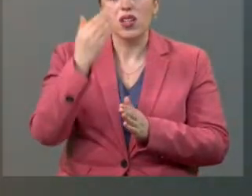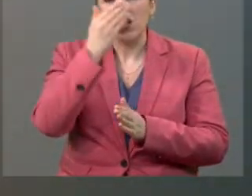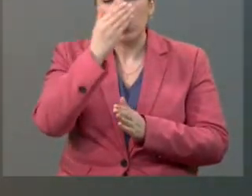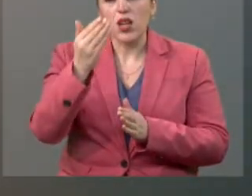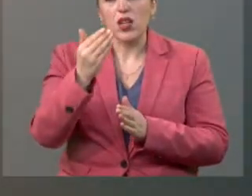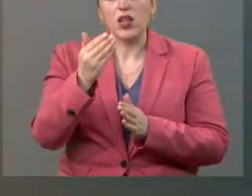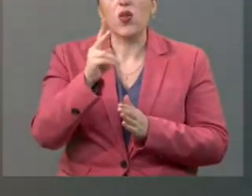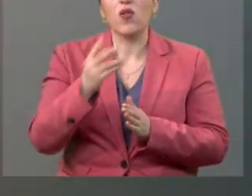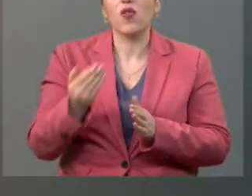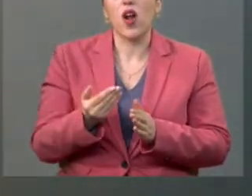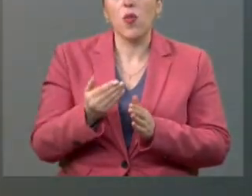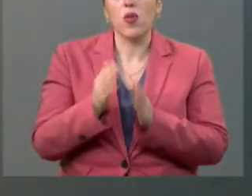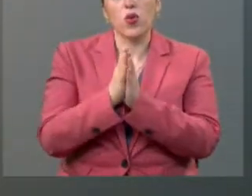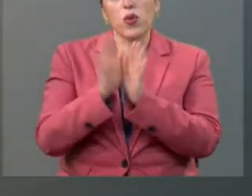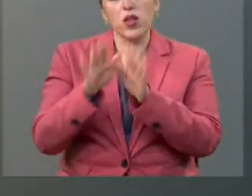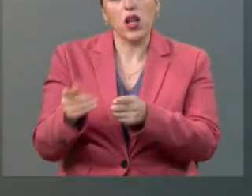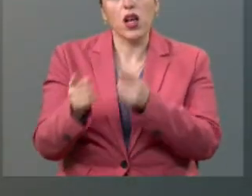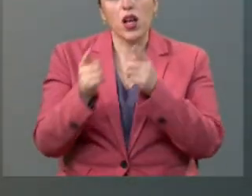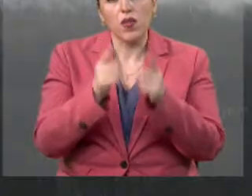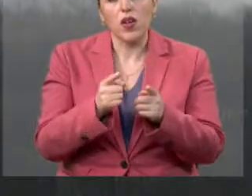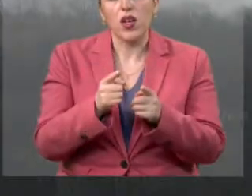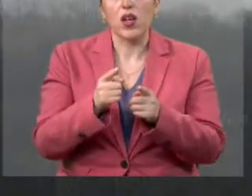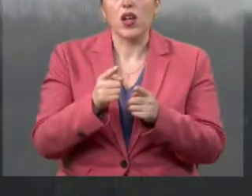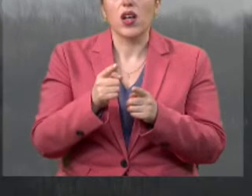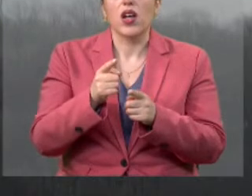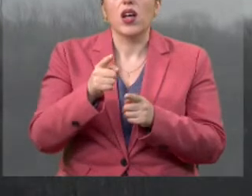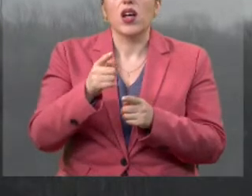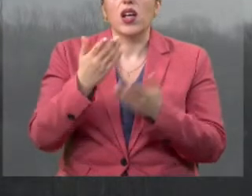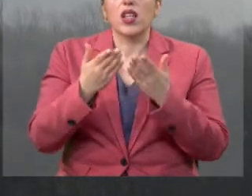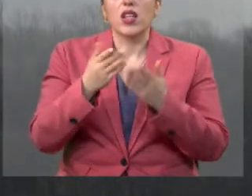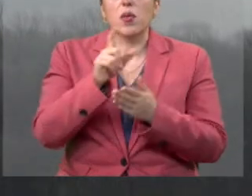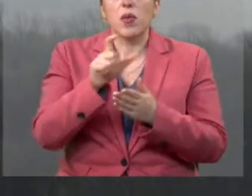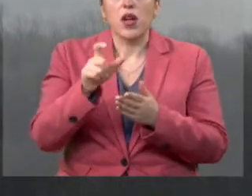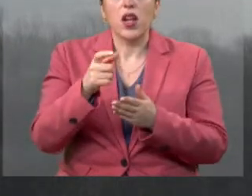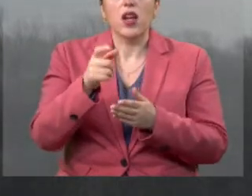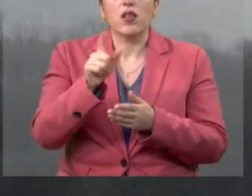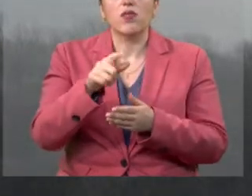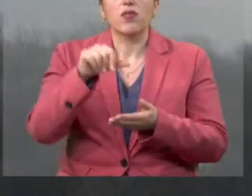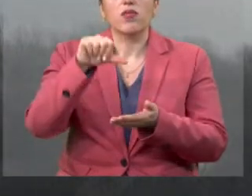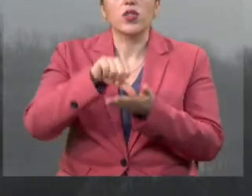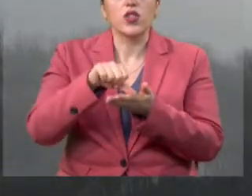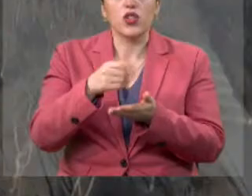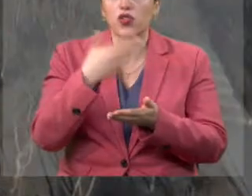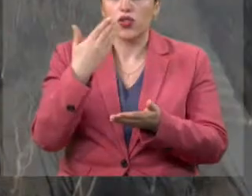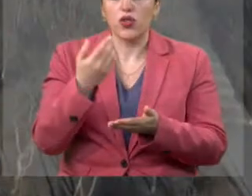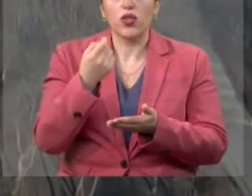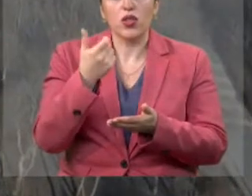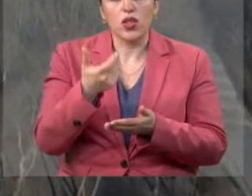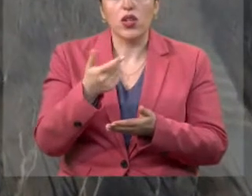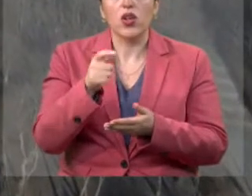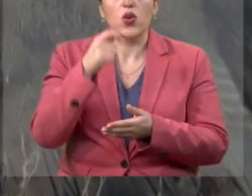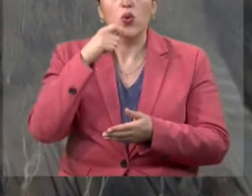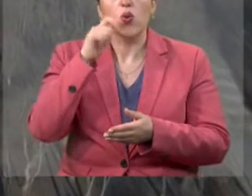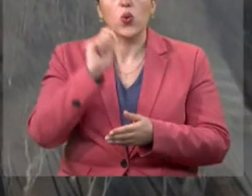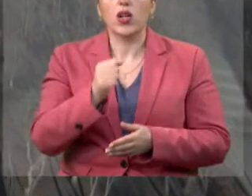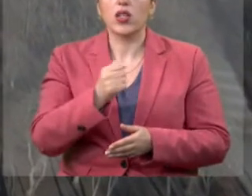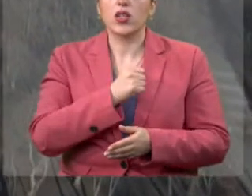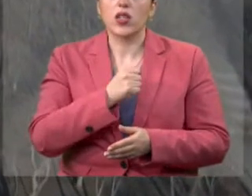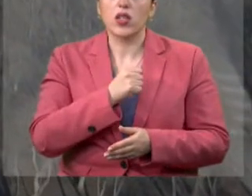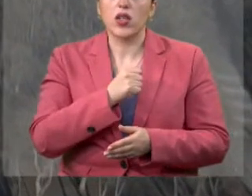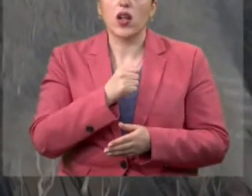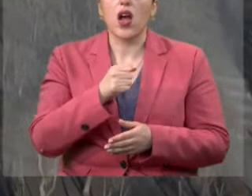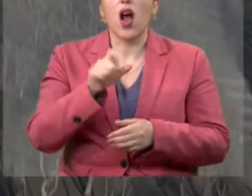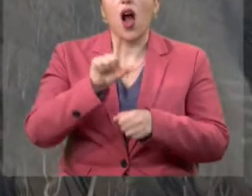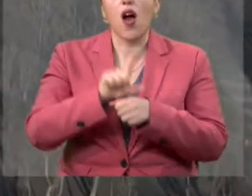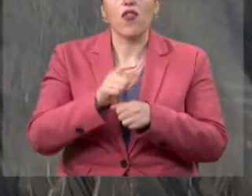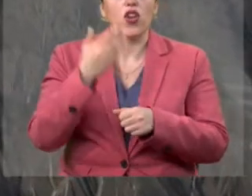տարհանվելու կոչով։ Փորձը ցույց է տալիս, որ որքան քիչ է լինում քաղաքացիական բնակչությունն այս կամ այն բնակավայրում, այնքան Ուկրաինայի զինված ուժերին